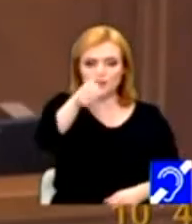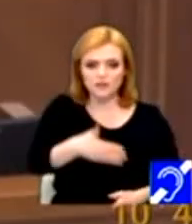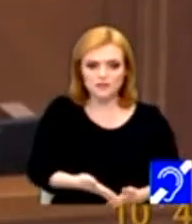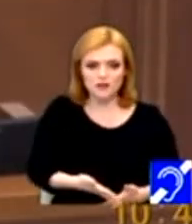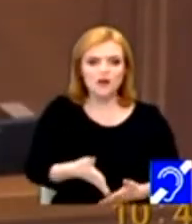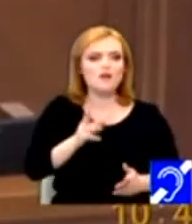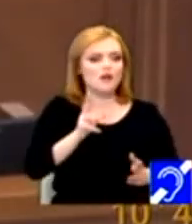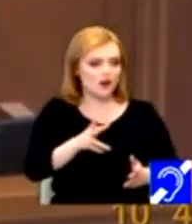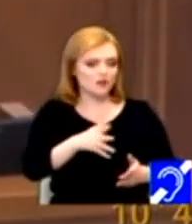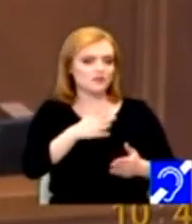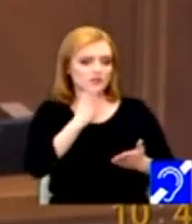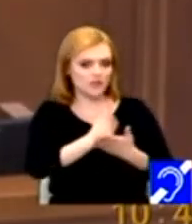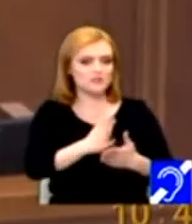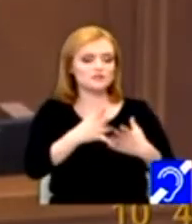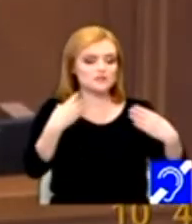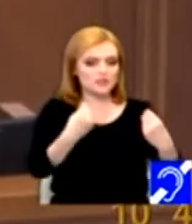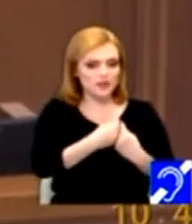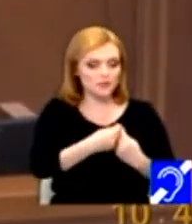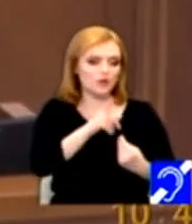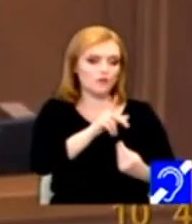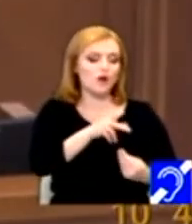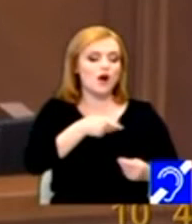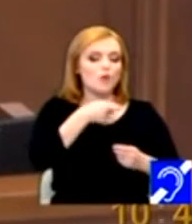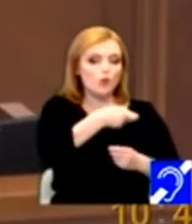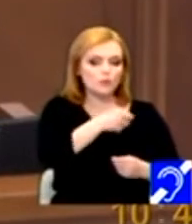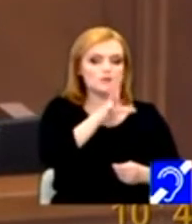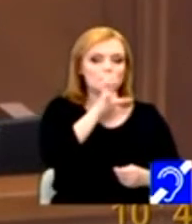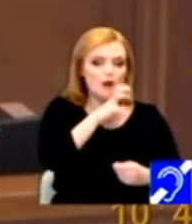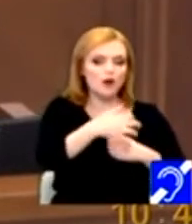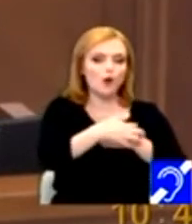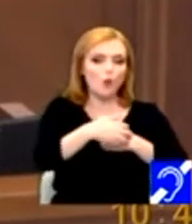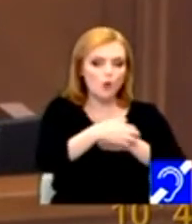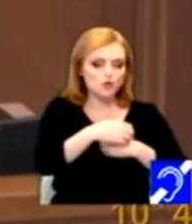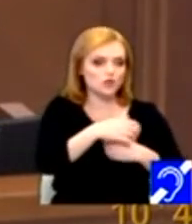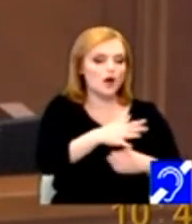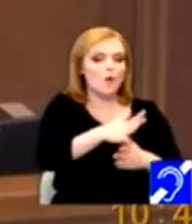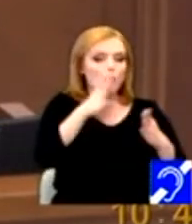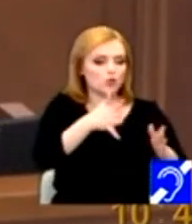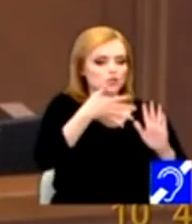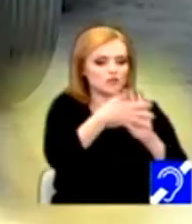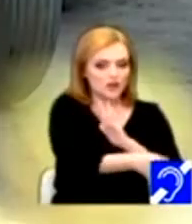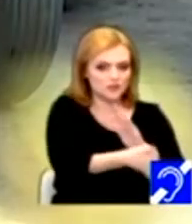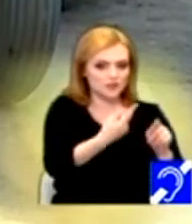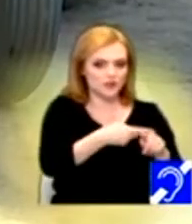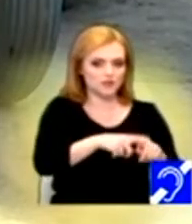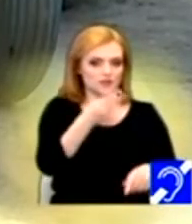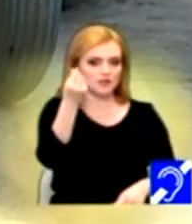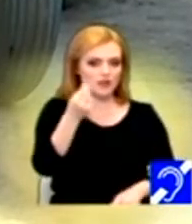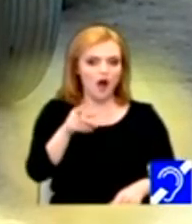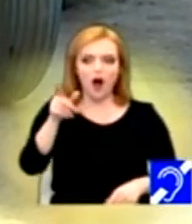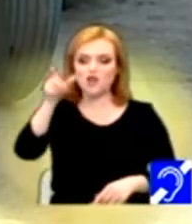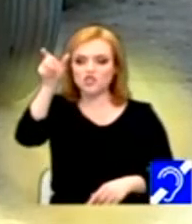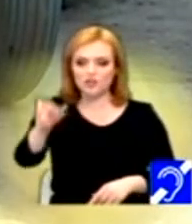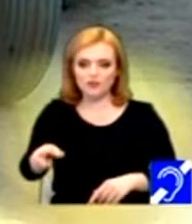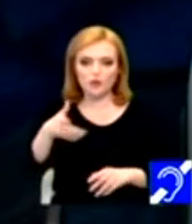de rasă necesită mai mult de 215 lei decât să întreții un cetățean, o persoană în etate. Au fost majorate